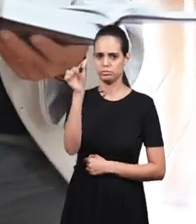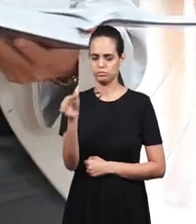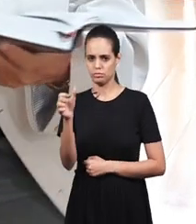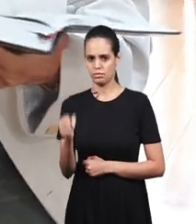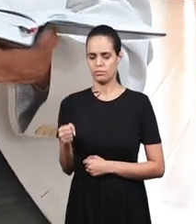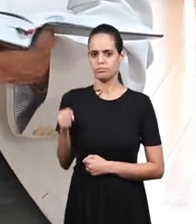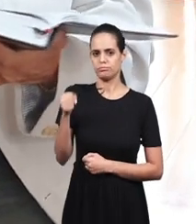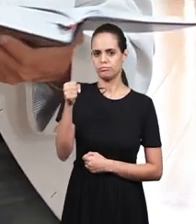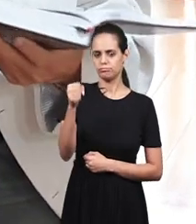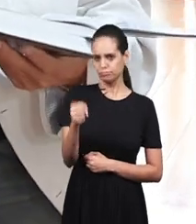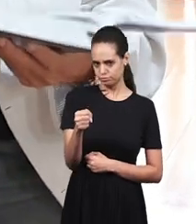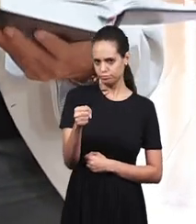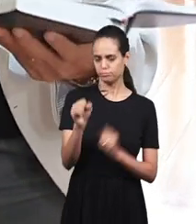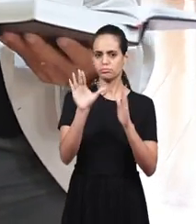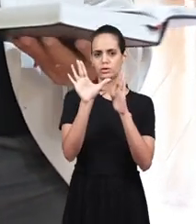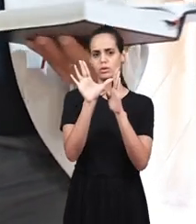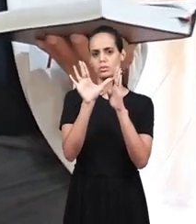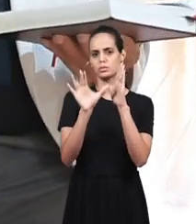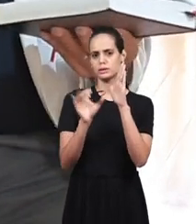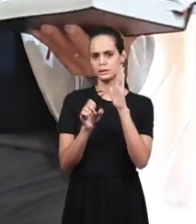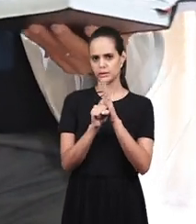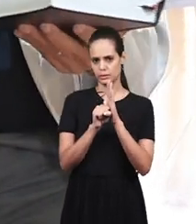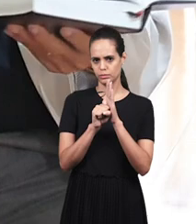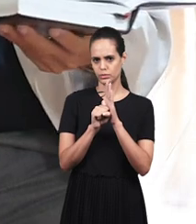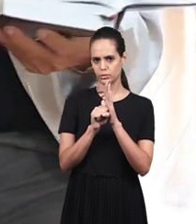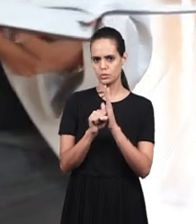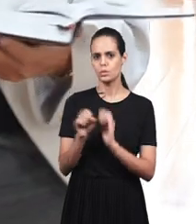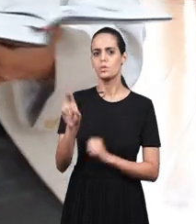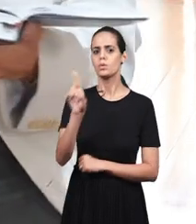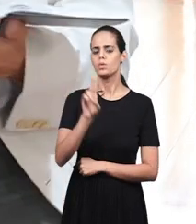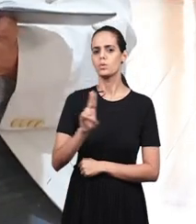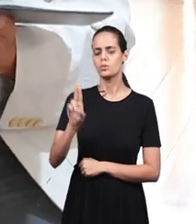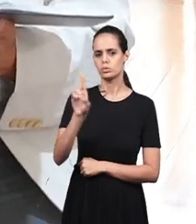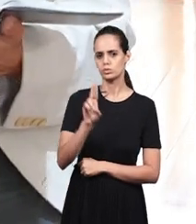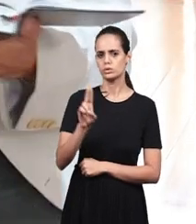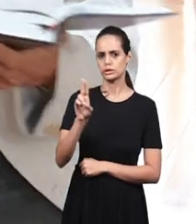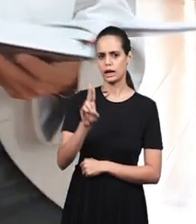nous pouvons utiliser le symbole, par exemple, du bâton de